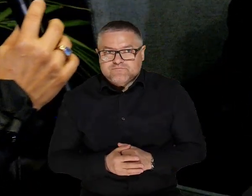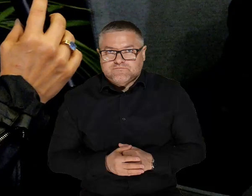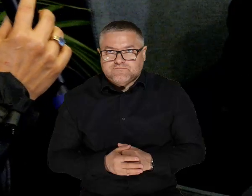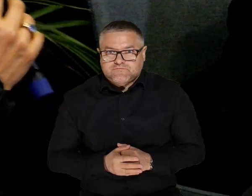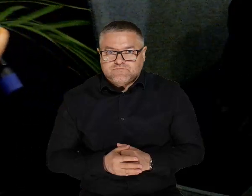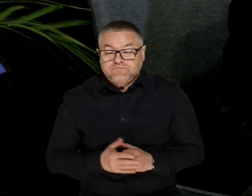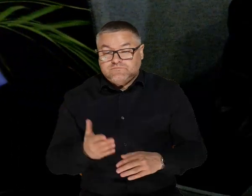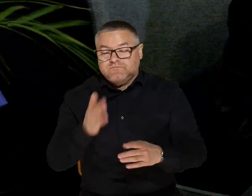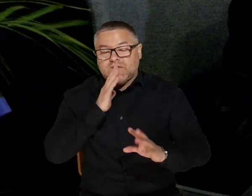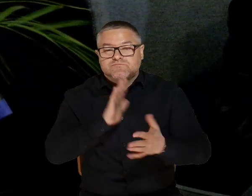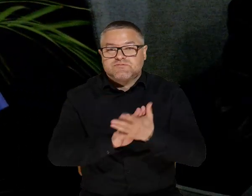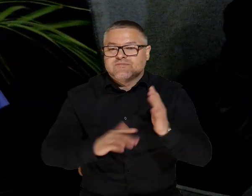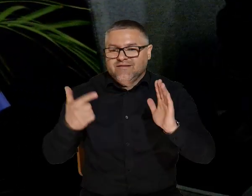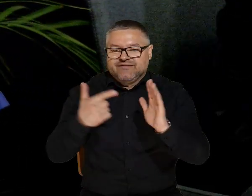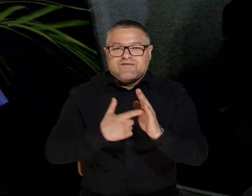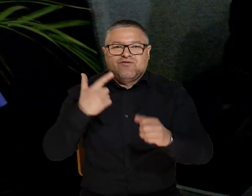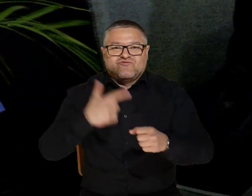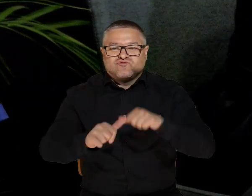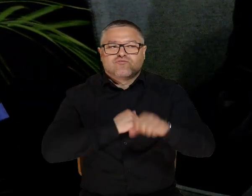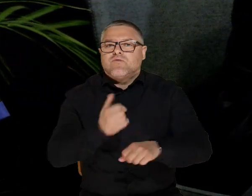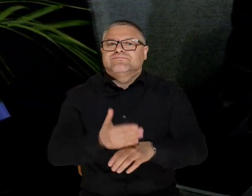przed wybuchem pandemii, bo mówimy o roku